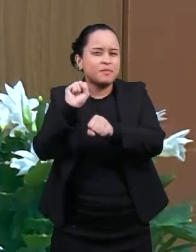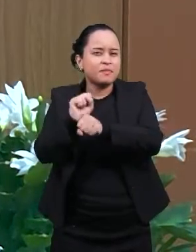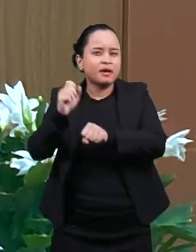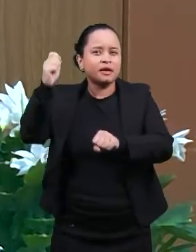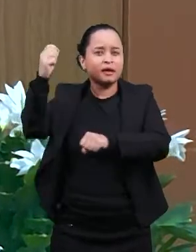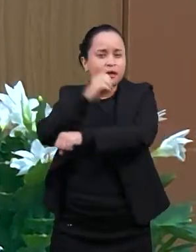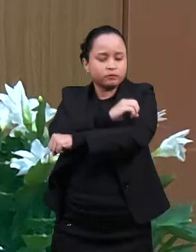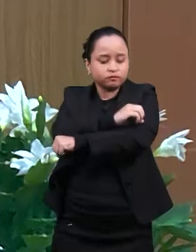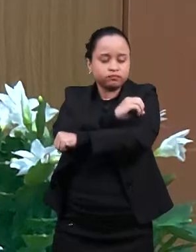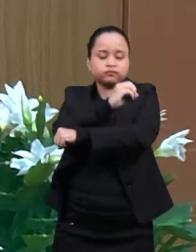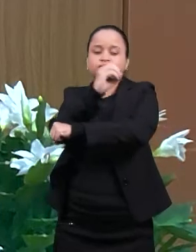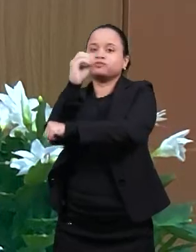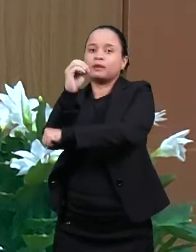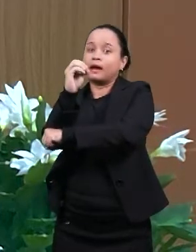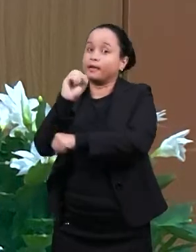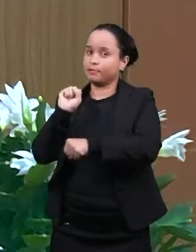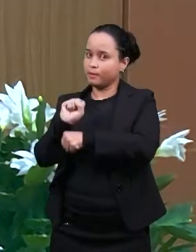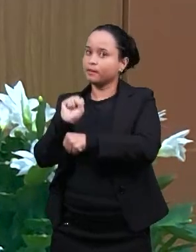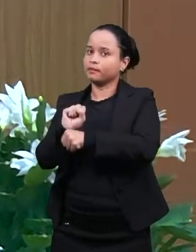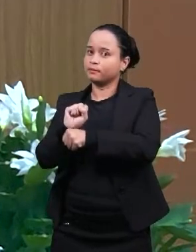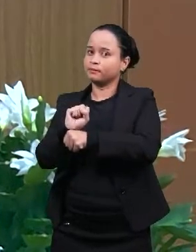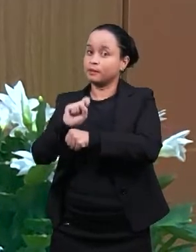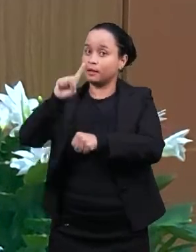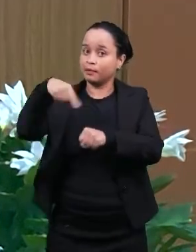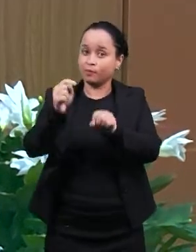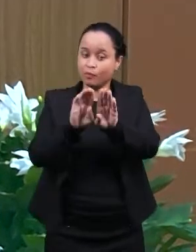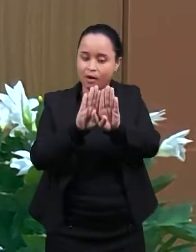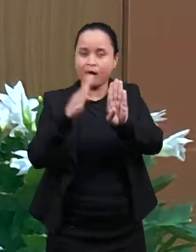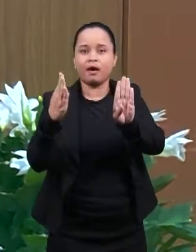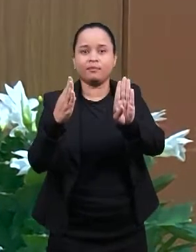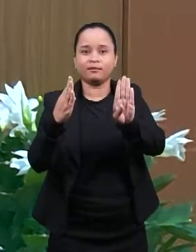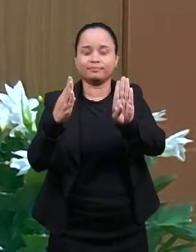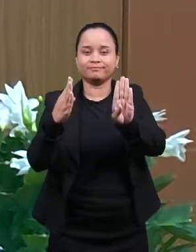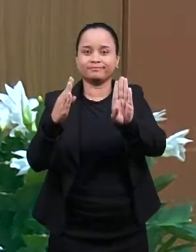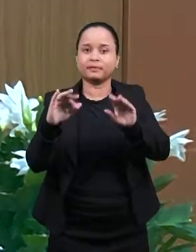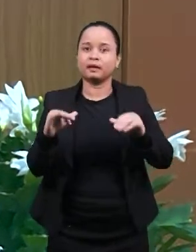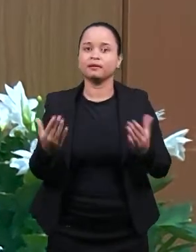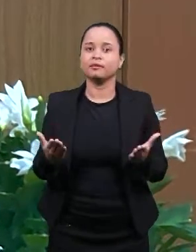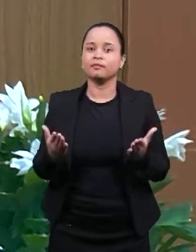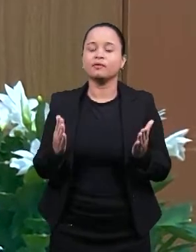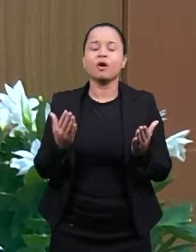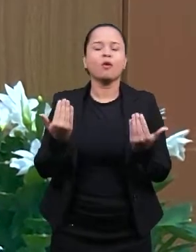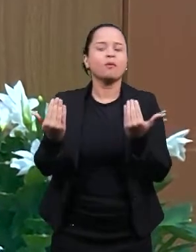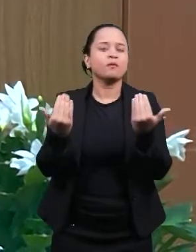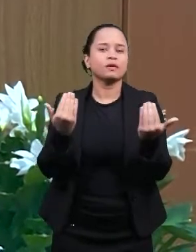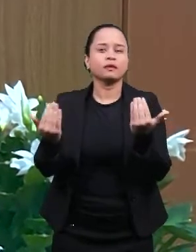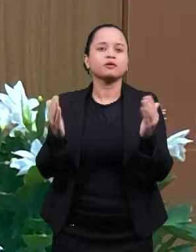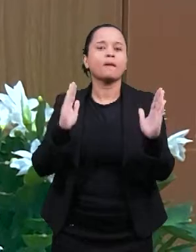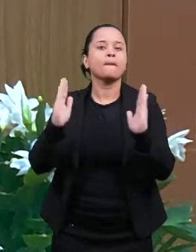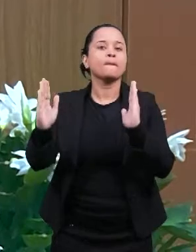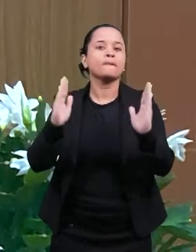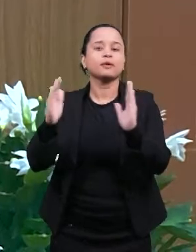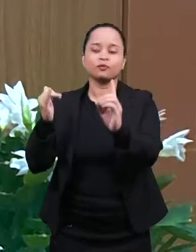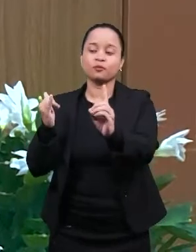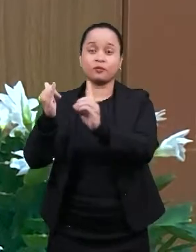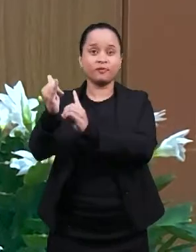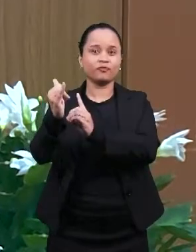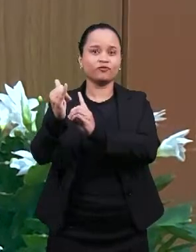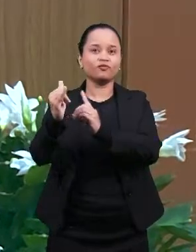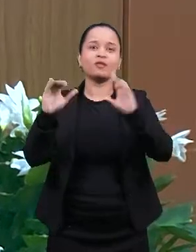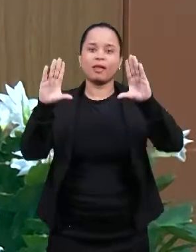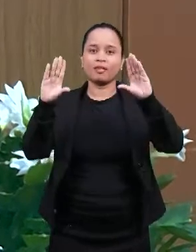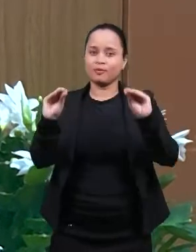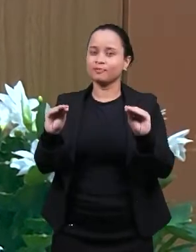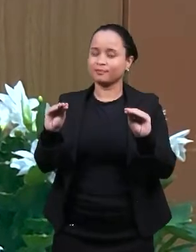солнце не обогреет. Это время ночи. Мы живем в пророческий период ночи. Иерусалим – это